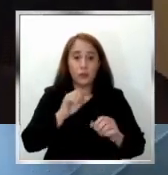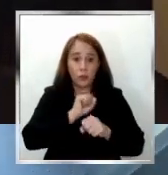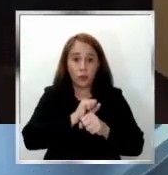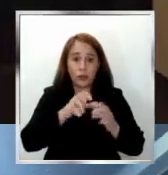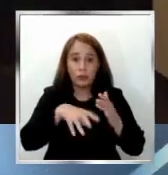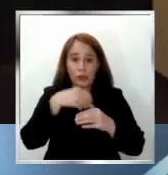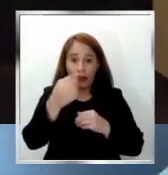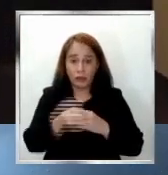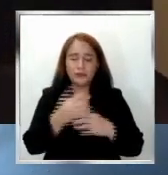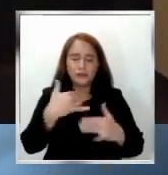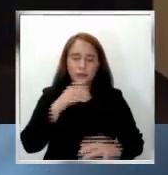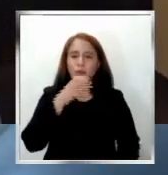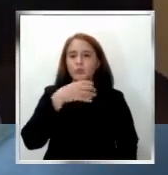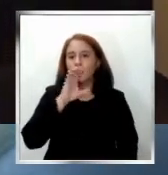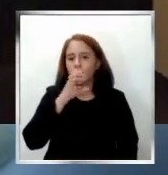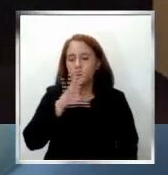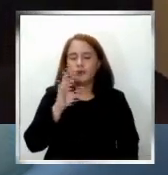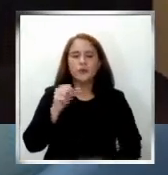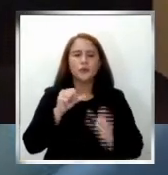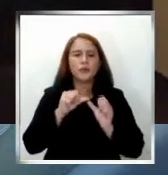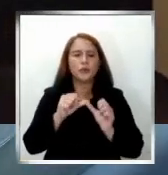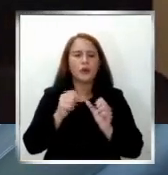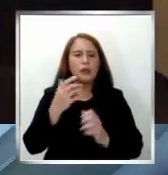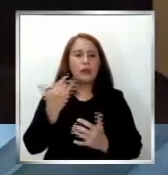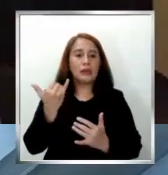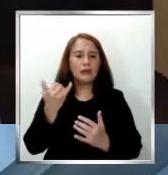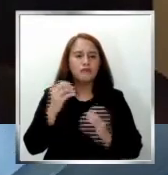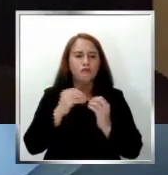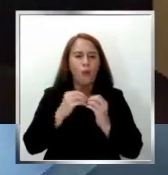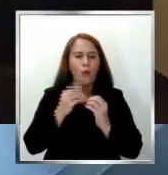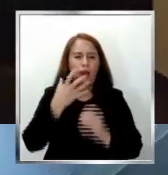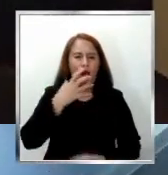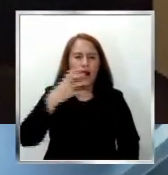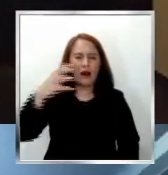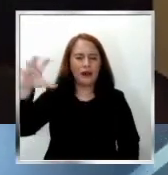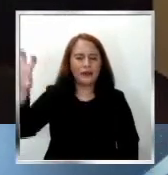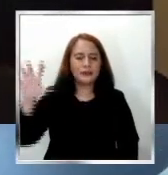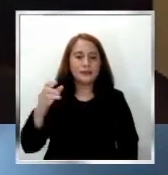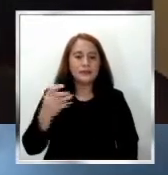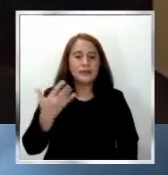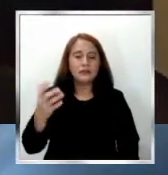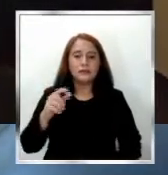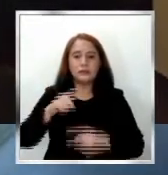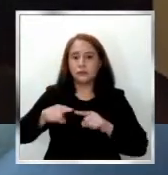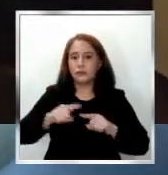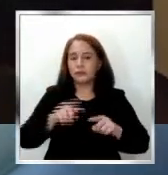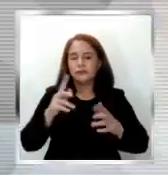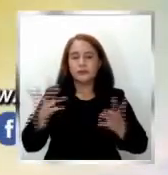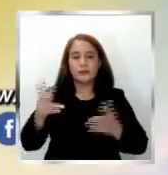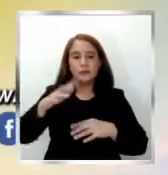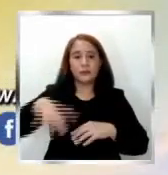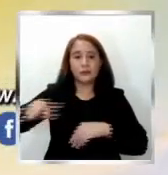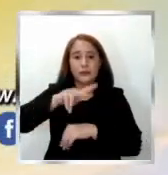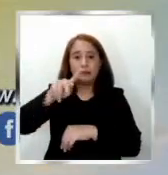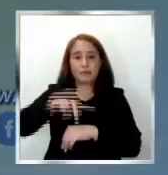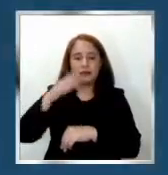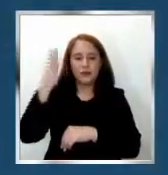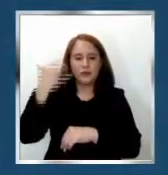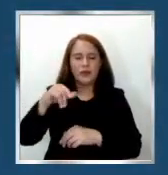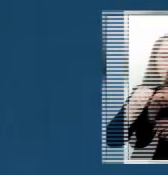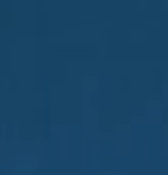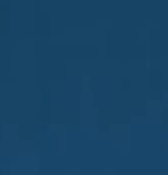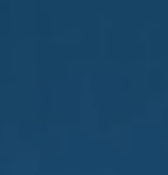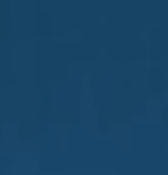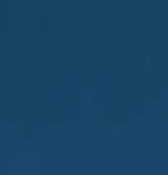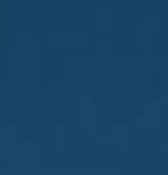bahay. Patuloy po kasi, no? Lalong umiinit ang panahon sa ilang bahagi ng bansa. At ito ay dahil sa patuloy ng pag-ihip ng easterly sa